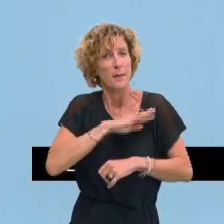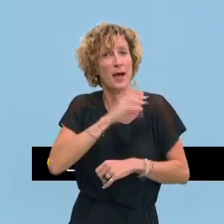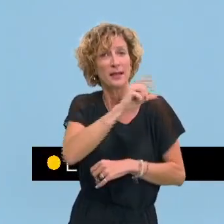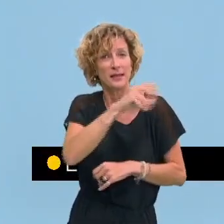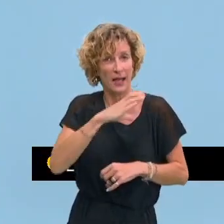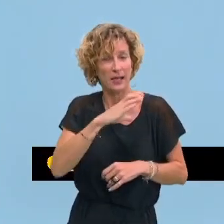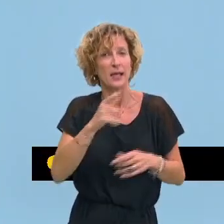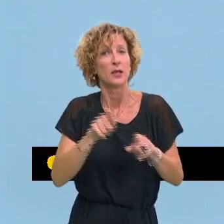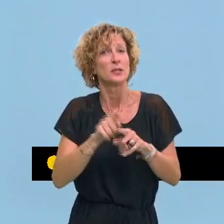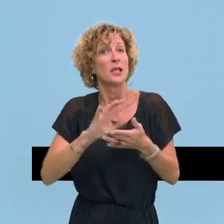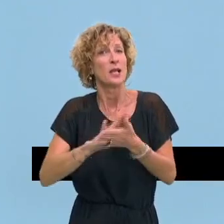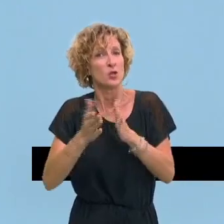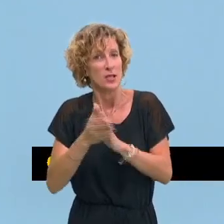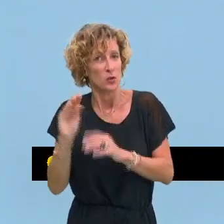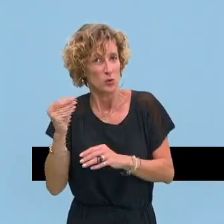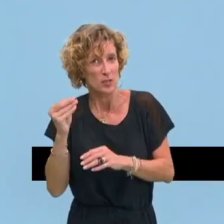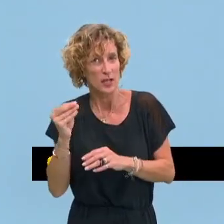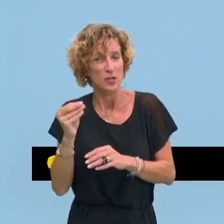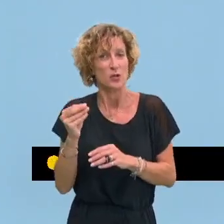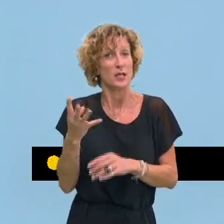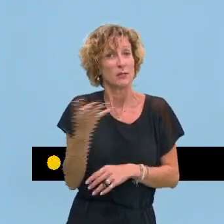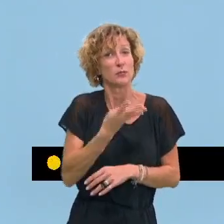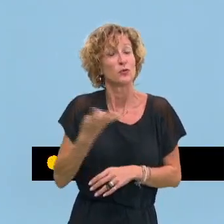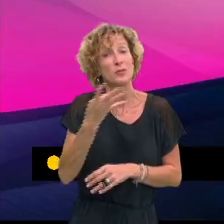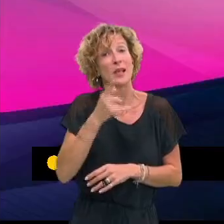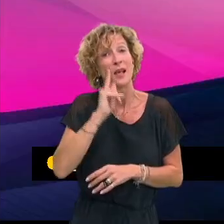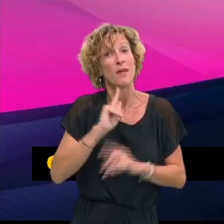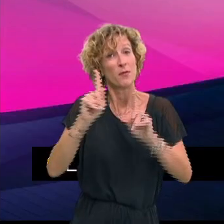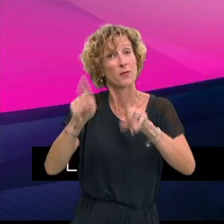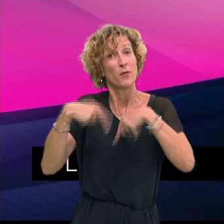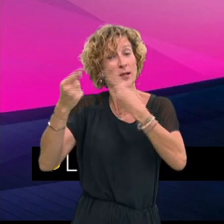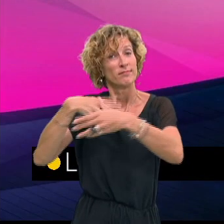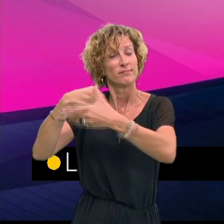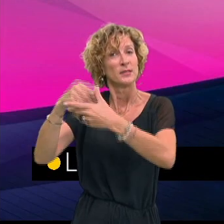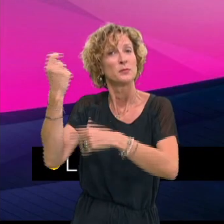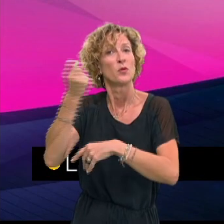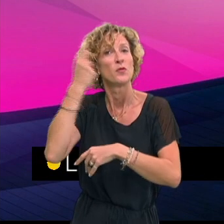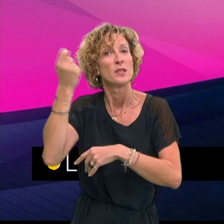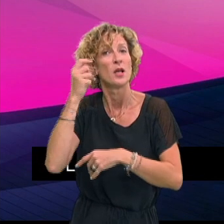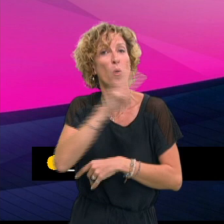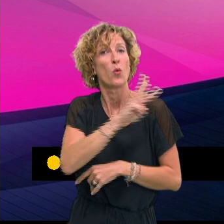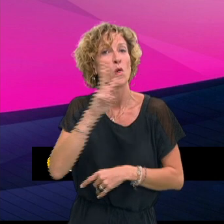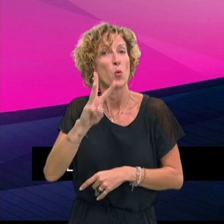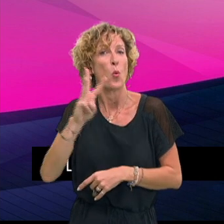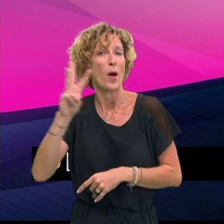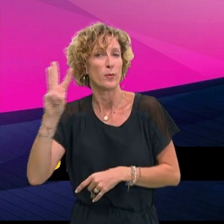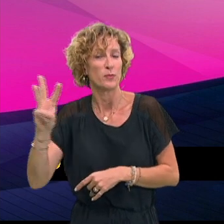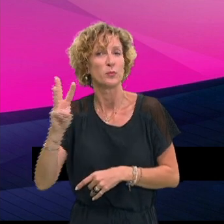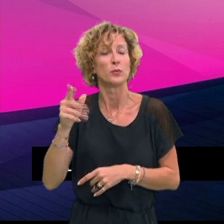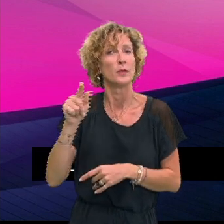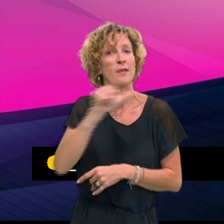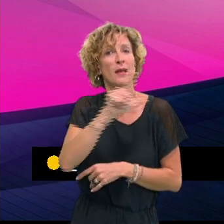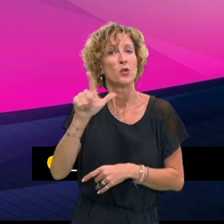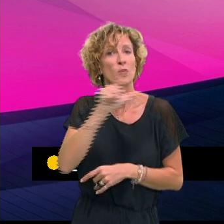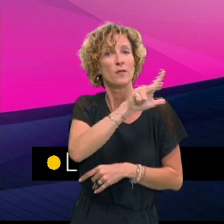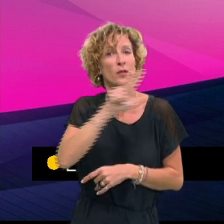l'association Fairis de Saint-Denis. Marie-Danielle, Sun et Kim vont donc aller à ce festival World Wide Webtoon. Les 22